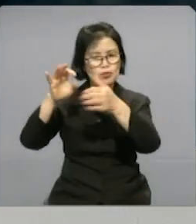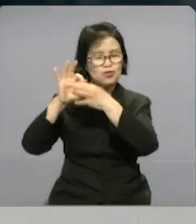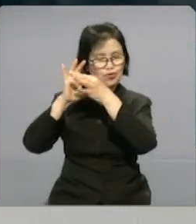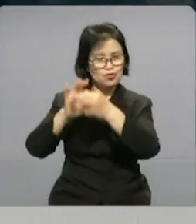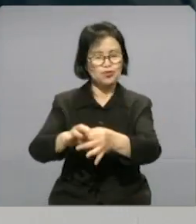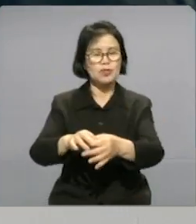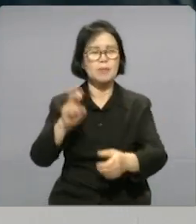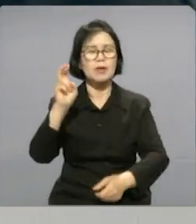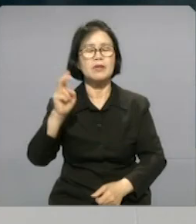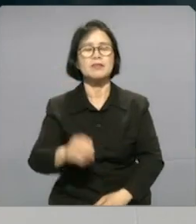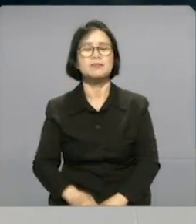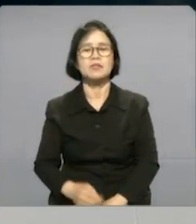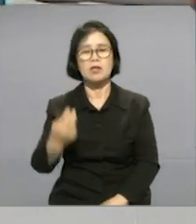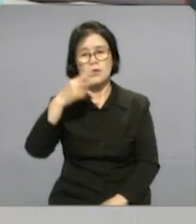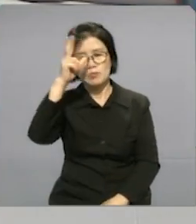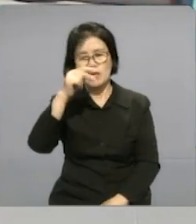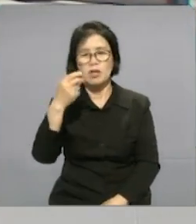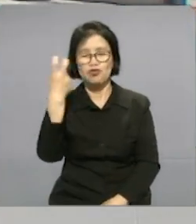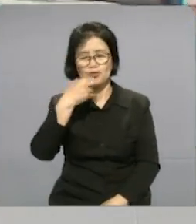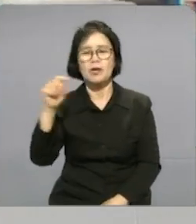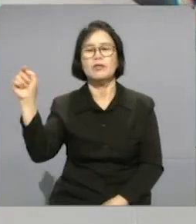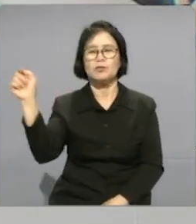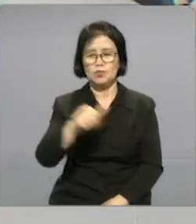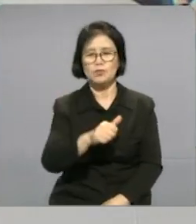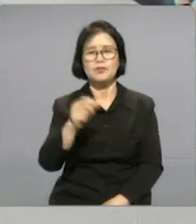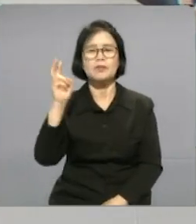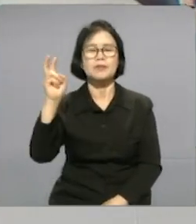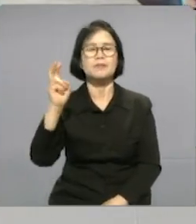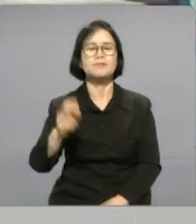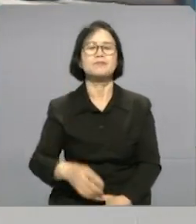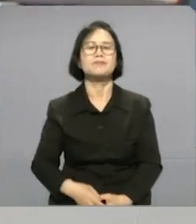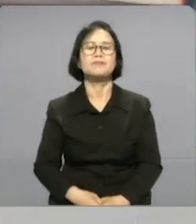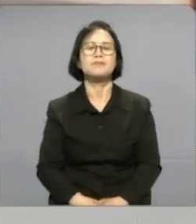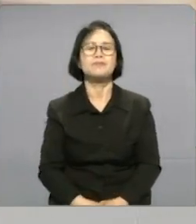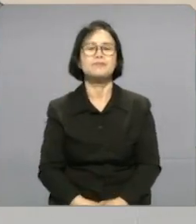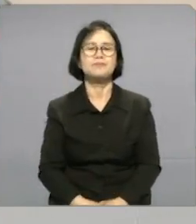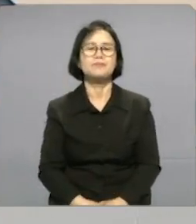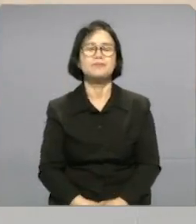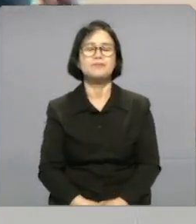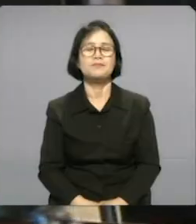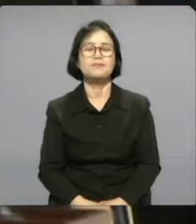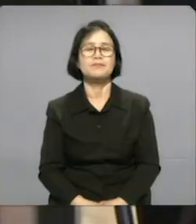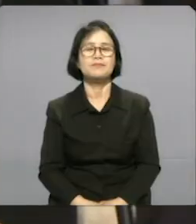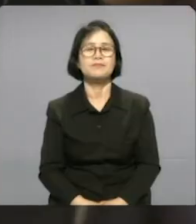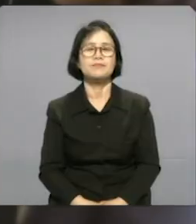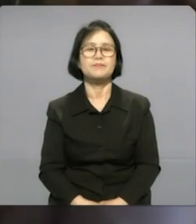것으로 보이는 가운데 검찰 수사도 속도를 낼 전망입니다. 이상호 기자입니다.